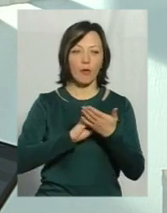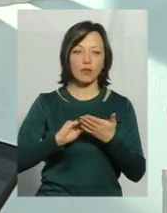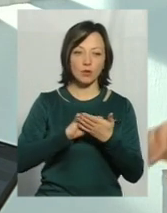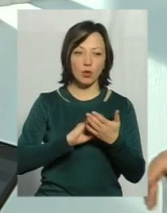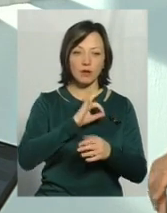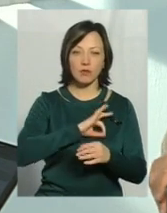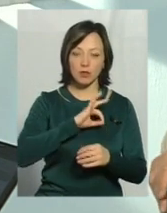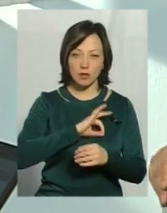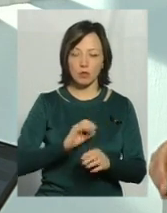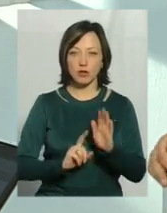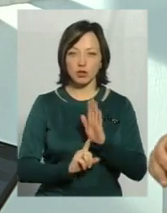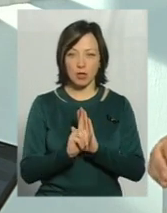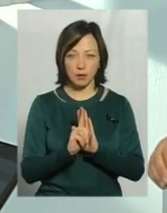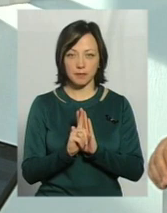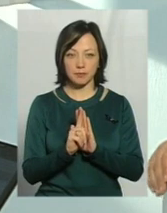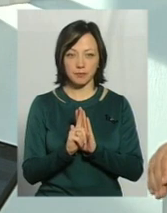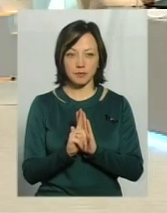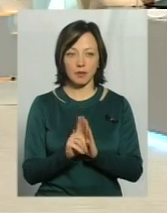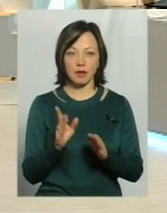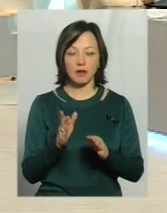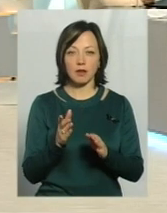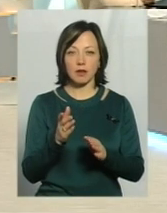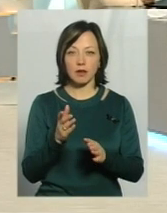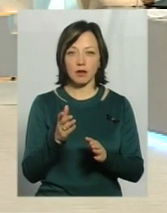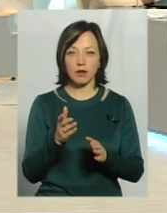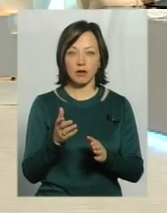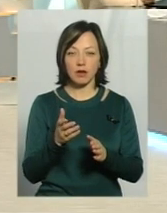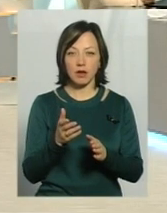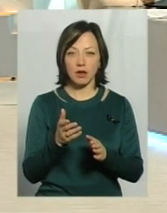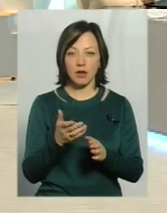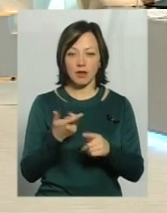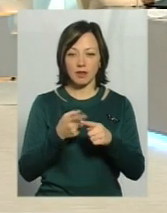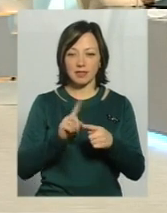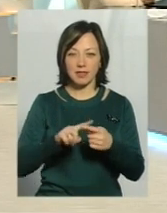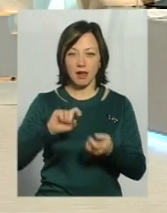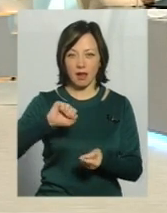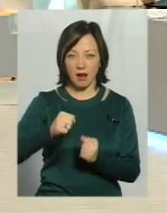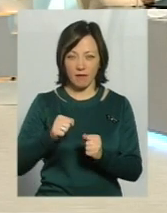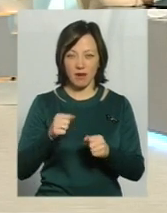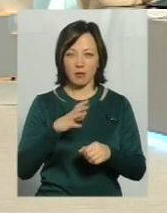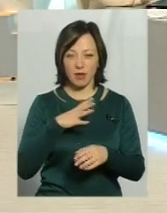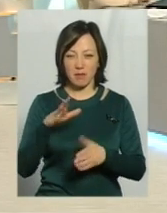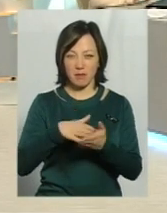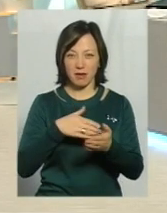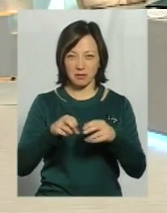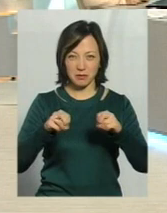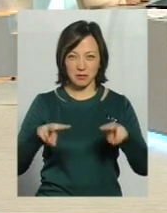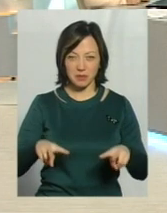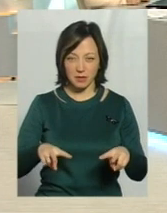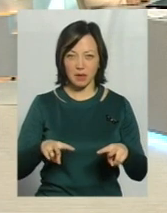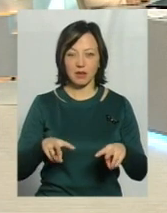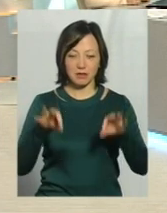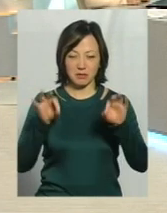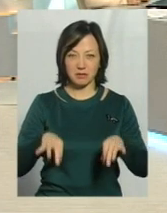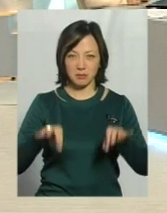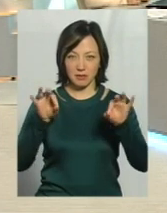використання, і все. І вони почали виробляти, добувати мідний купорос з гальваніки. Була гальваніка, так? От. Вони